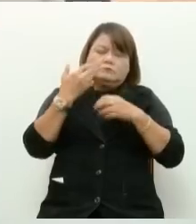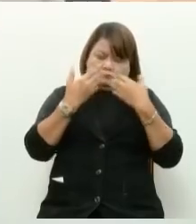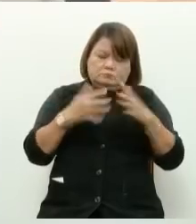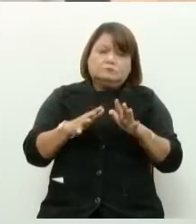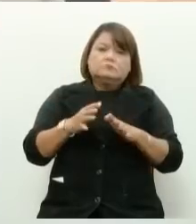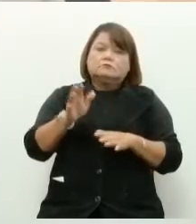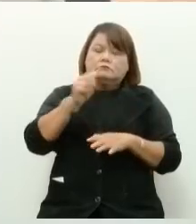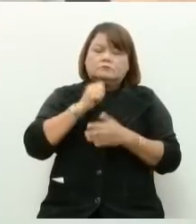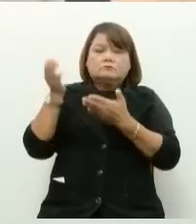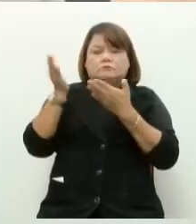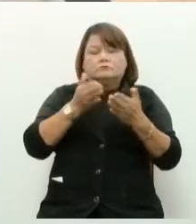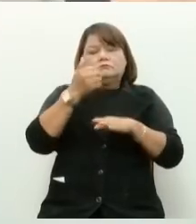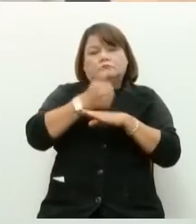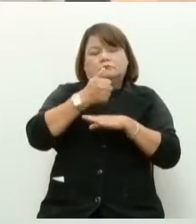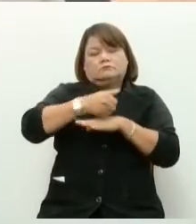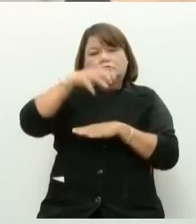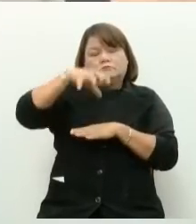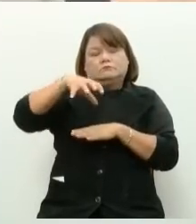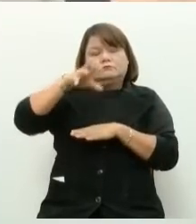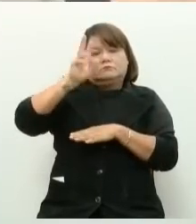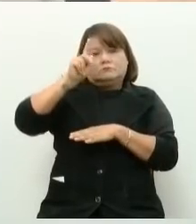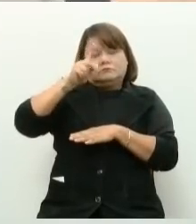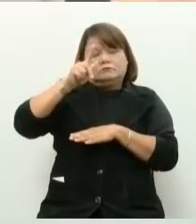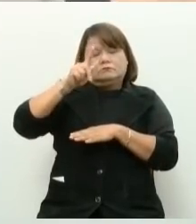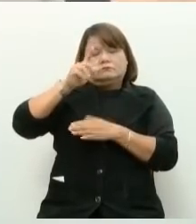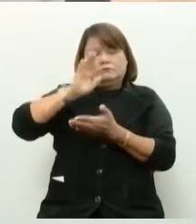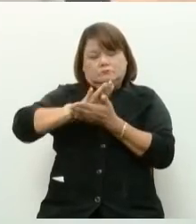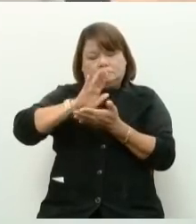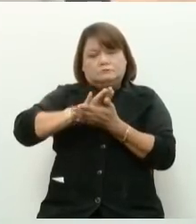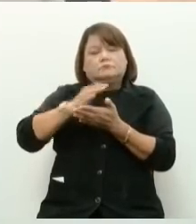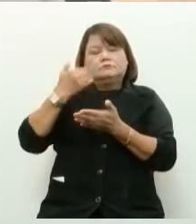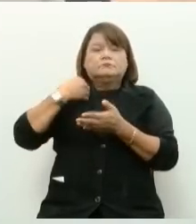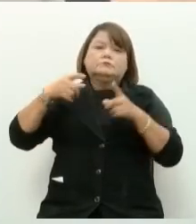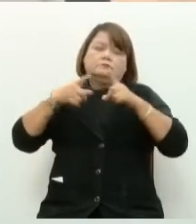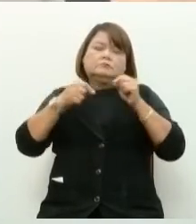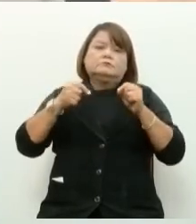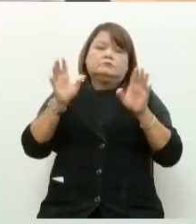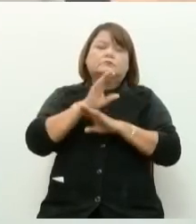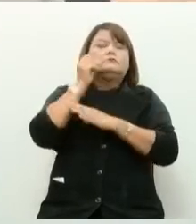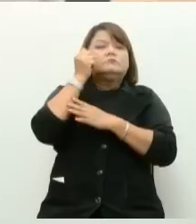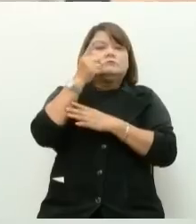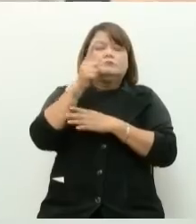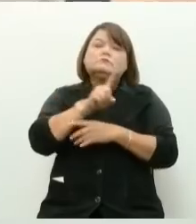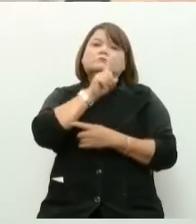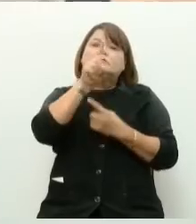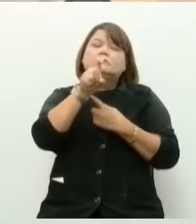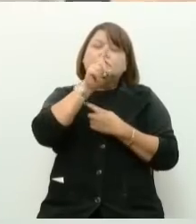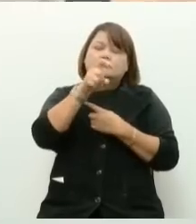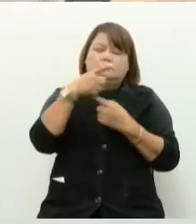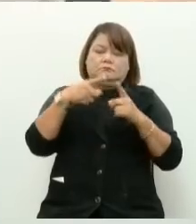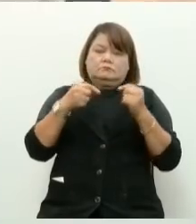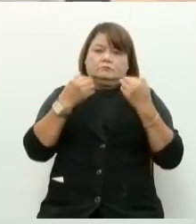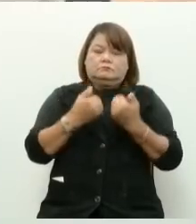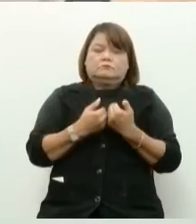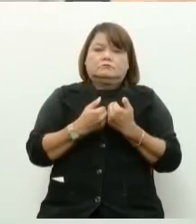ขออนุญาตเรียนเชิญท่านผู้อำนวยการสำนักงานเขตหรือทางโรงเรียนนะคะที่มีประเด็นสงสัยที่จะสอบถามในเรื่องนี้